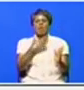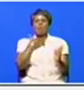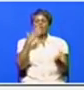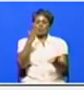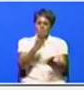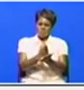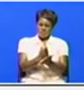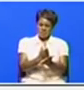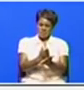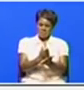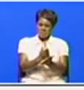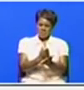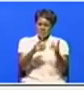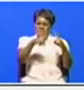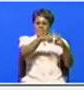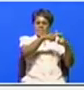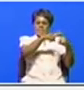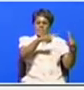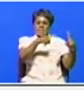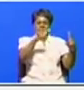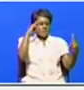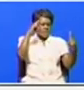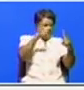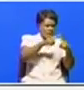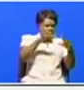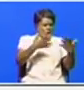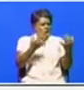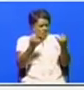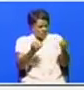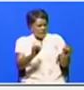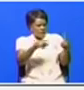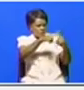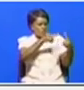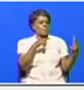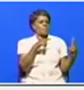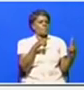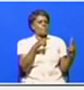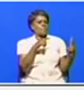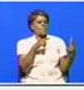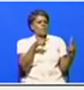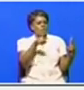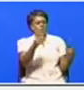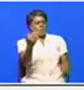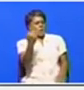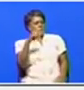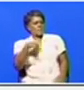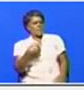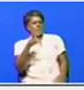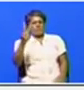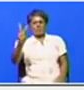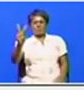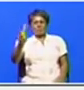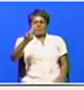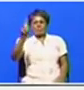kuthibitisha mauaji ya kukusudia ama kujaribu kuua kukusudia, unajiuliza vitu viwili